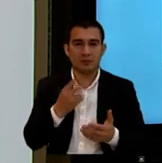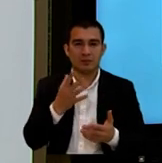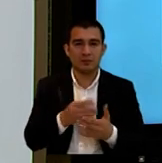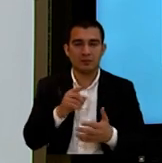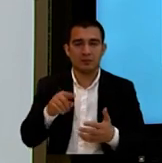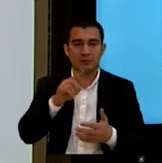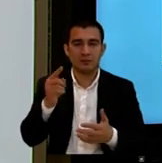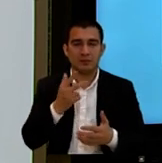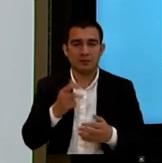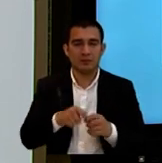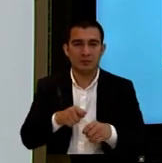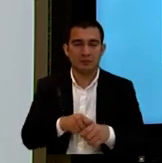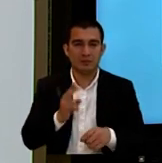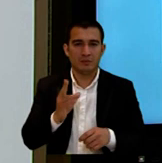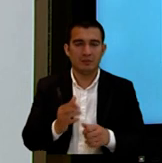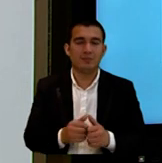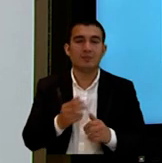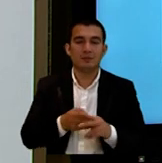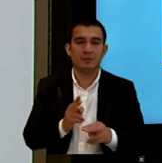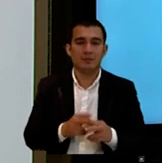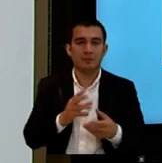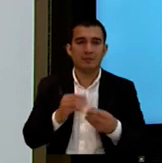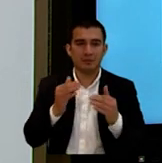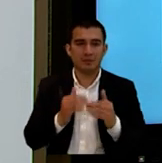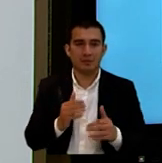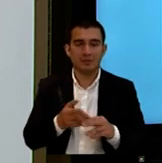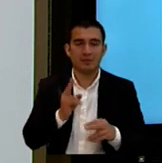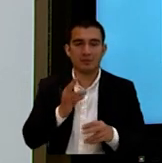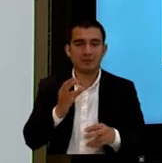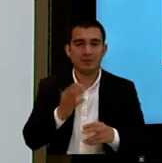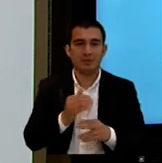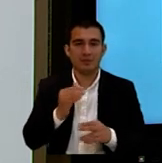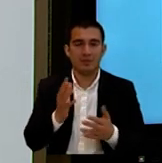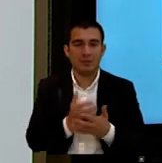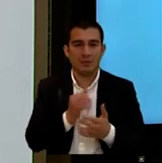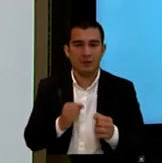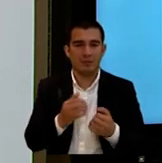ostida 3 metr kvadrat. Bu yerdan esa kosinus fi ni topishimiz mumkin. Ya'ni